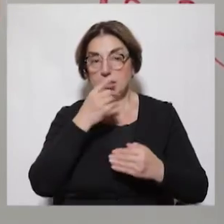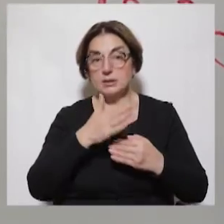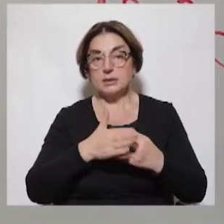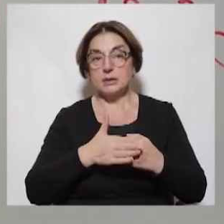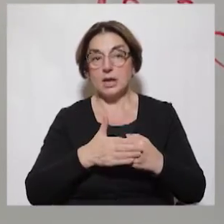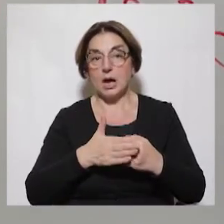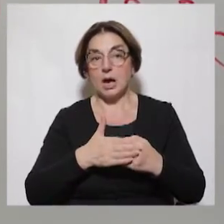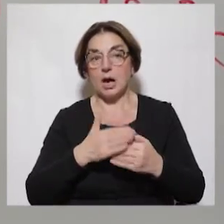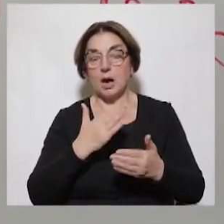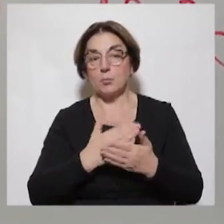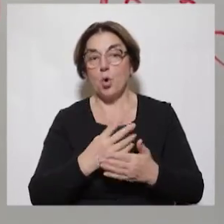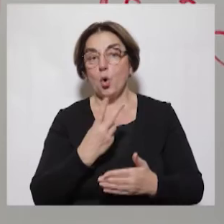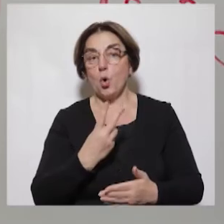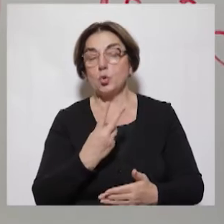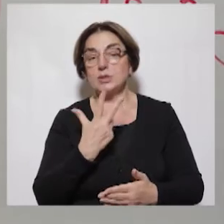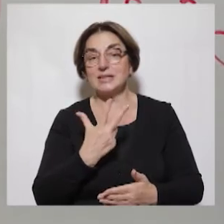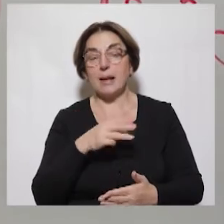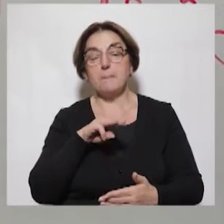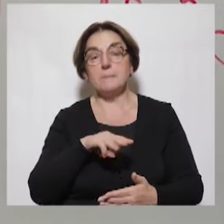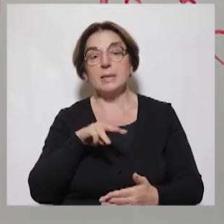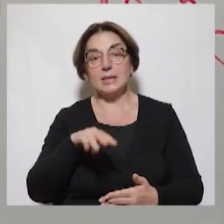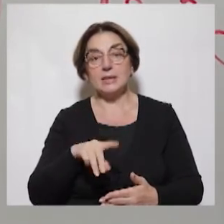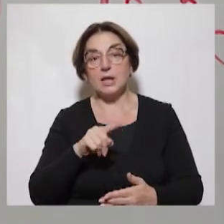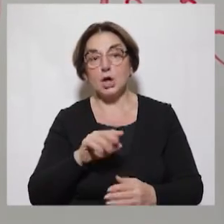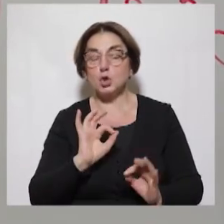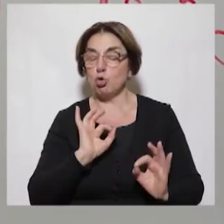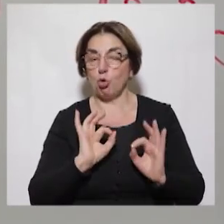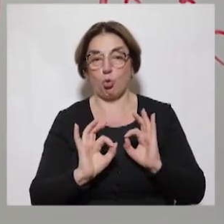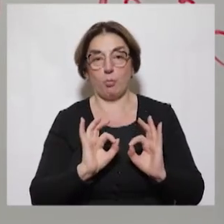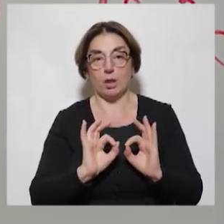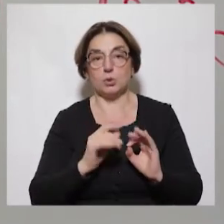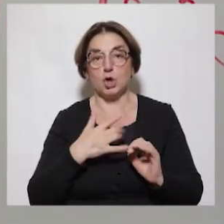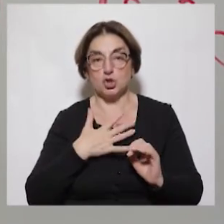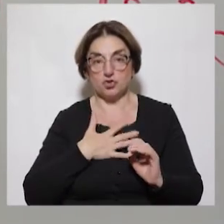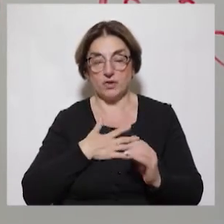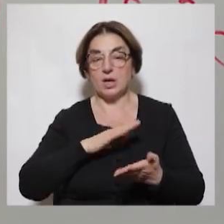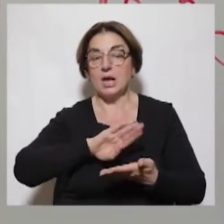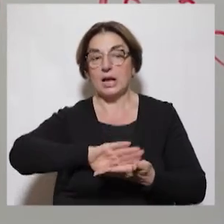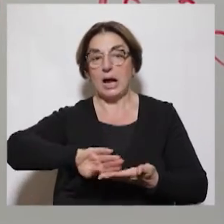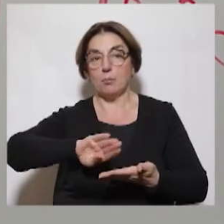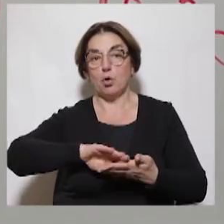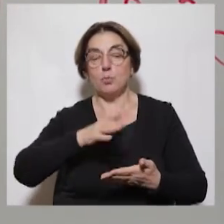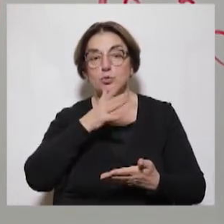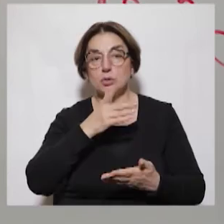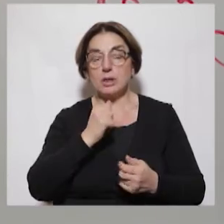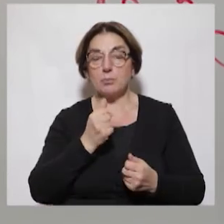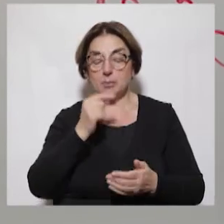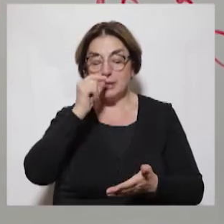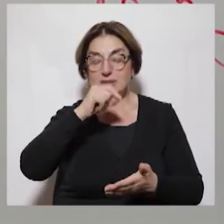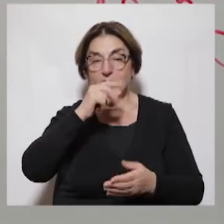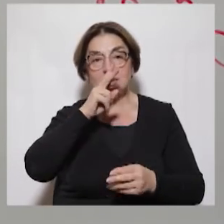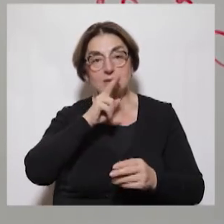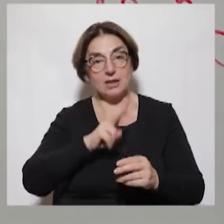დაახლოებით ეს შეადგენს 23 მილილიტრს. ეს სრულიად ლოგიკურია, ვინაიდან ჩვენ გამოხდის პროცესში რამოდენიმე წვეთი